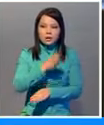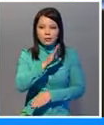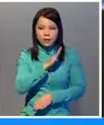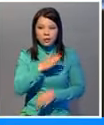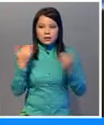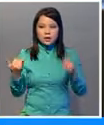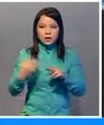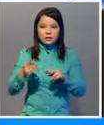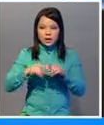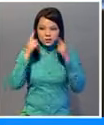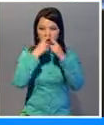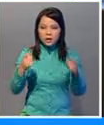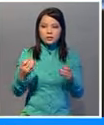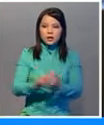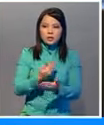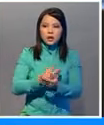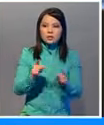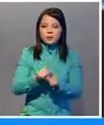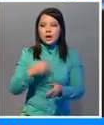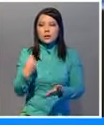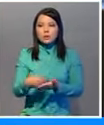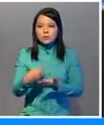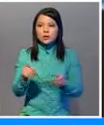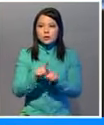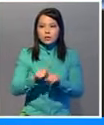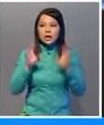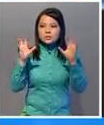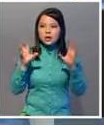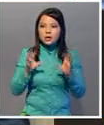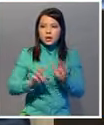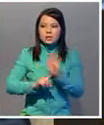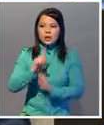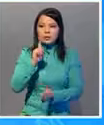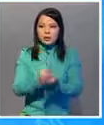Баяндалғанды ескере келе, қаржы және бюджет комитеті осы заң жобасын қабылдауды ұсынады.